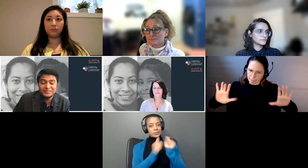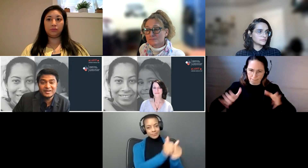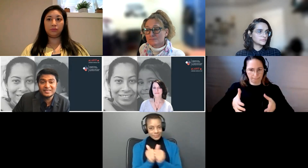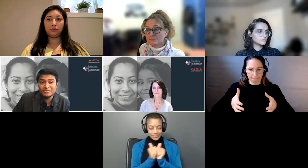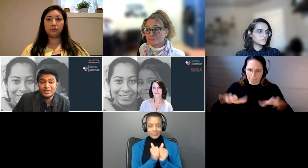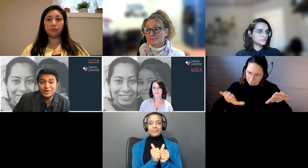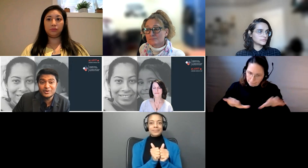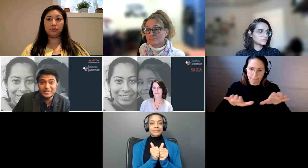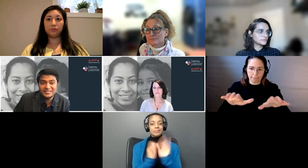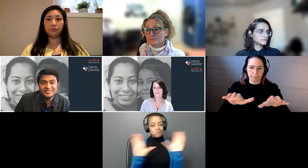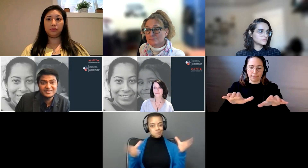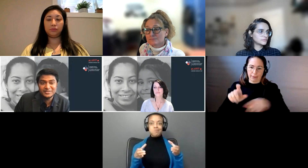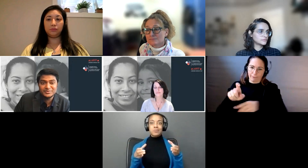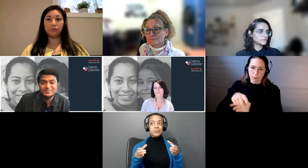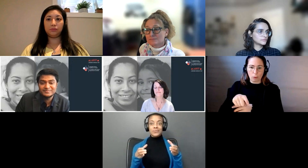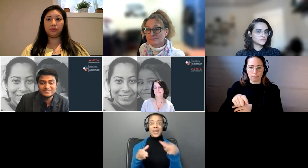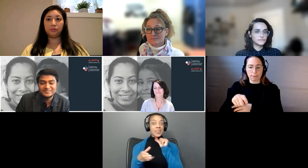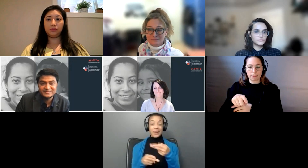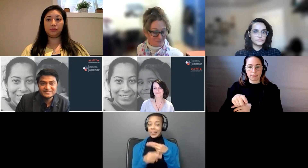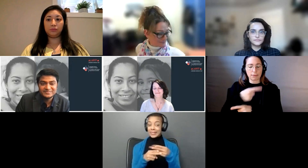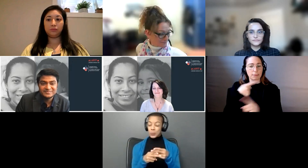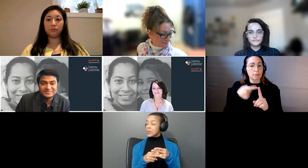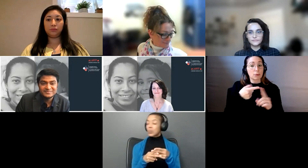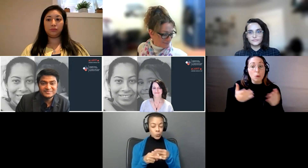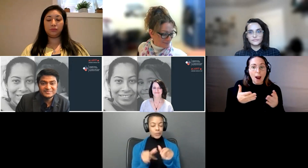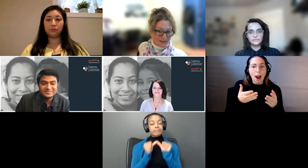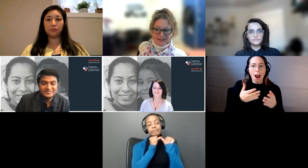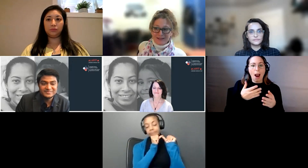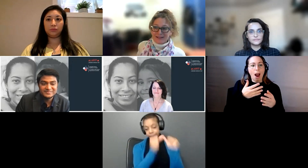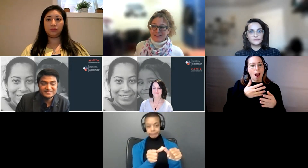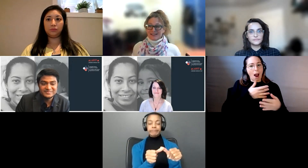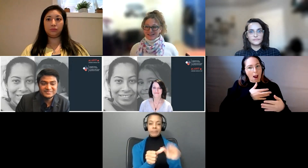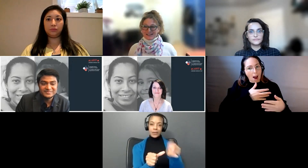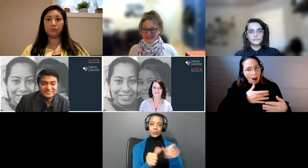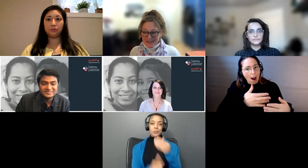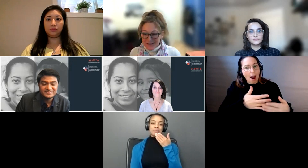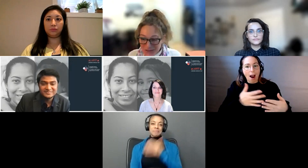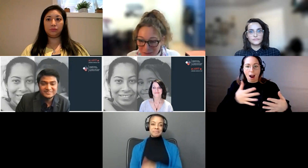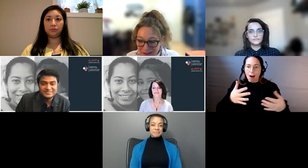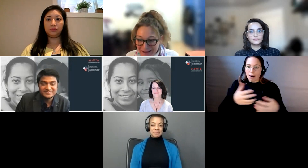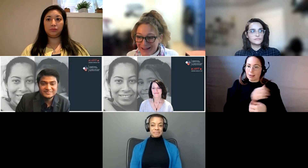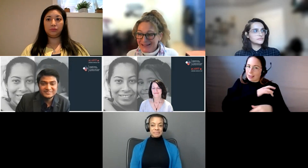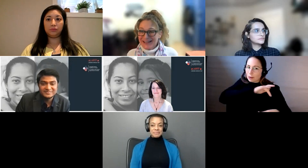façon à ce qu'à la longue, nous puissions achever nos objectifs.